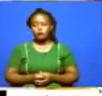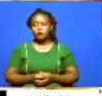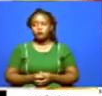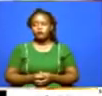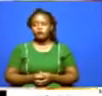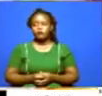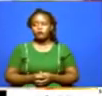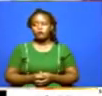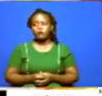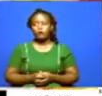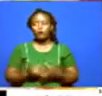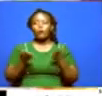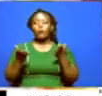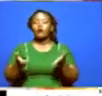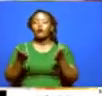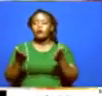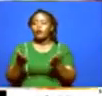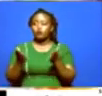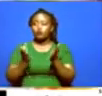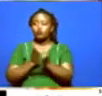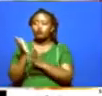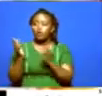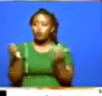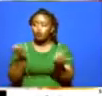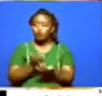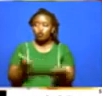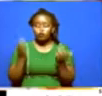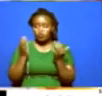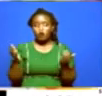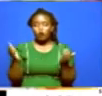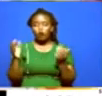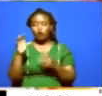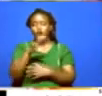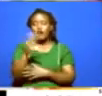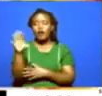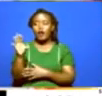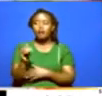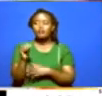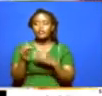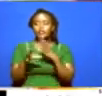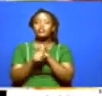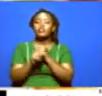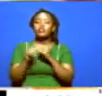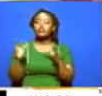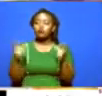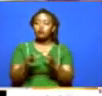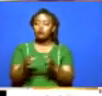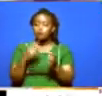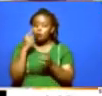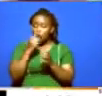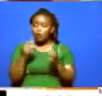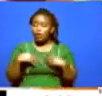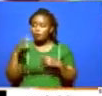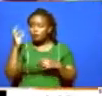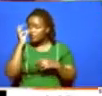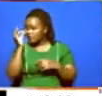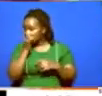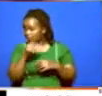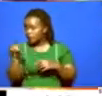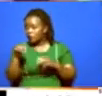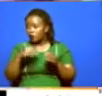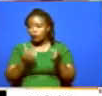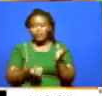Kwa hivyo kwa niaba ya watoto wa Africa Muslim Agency ama ambayo kwamba walikuwa mjini wa Nyeri, tulianza pamoja na